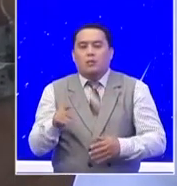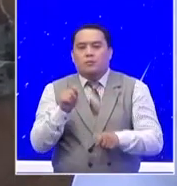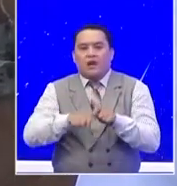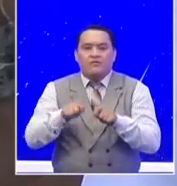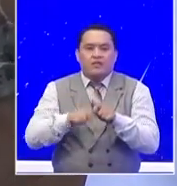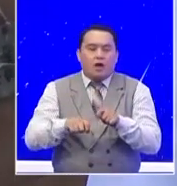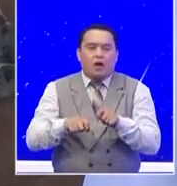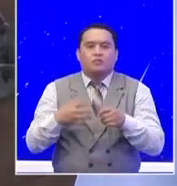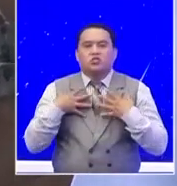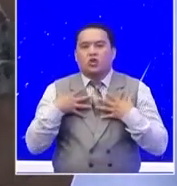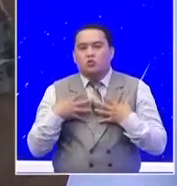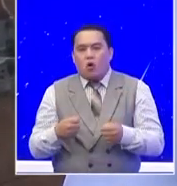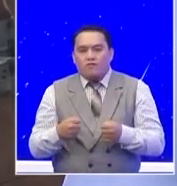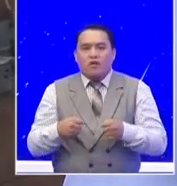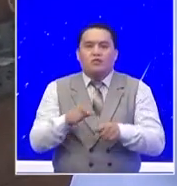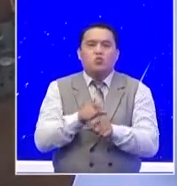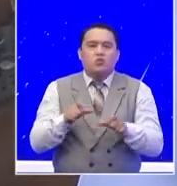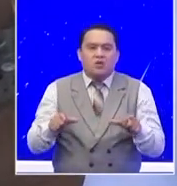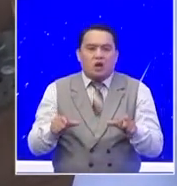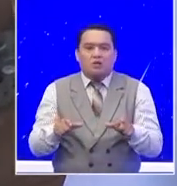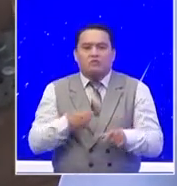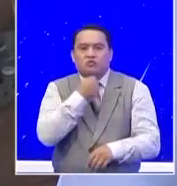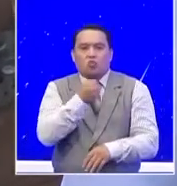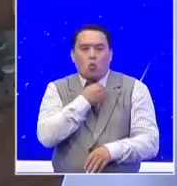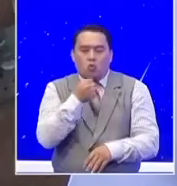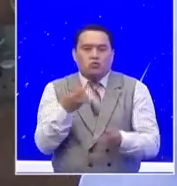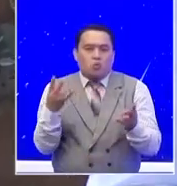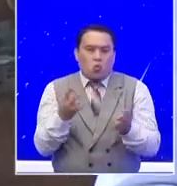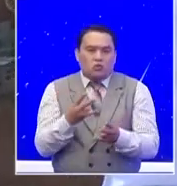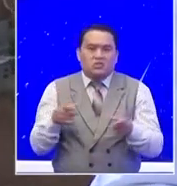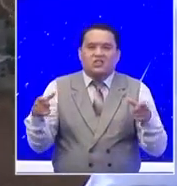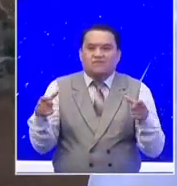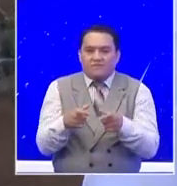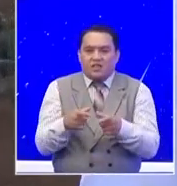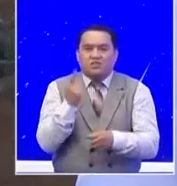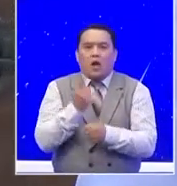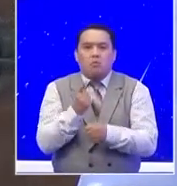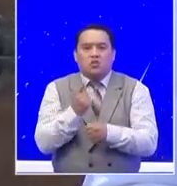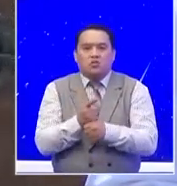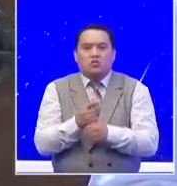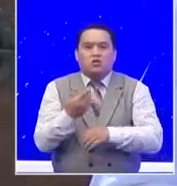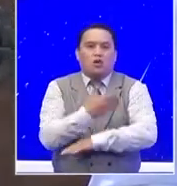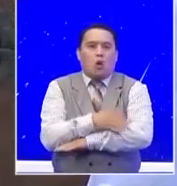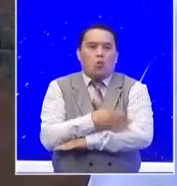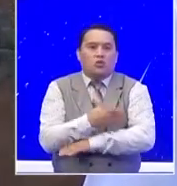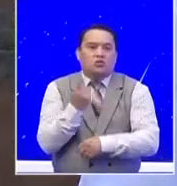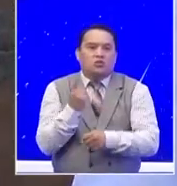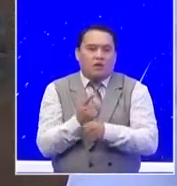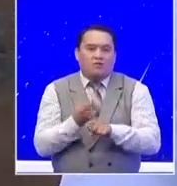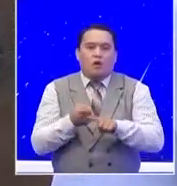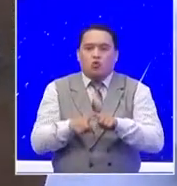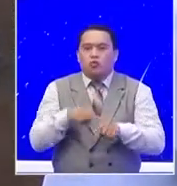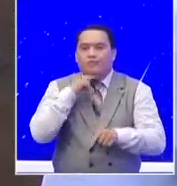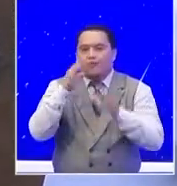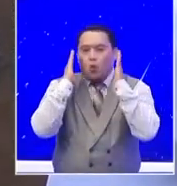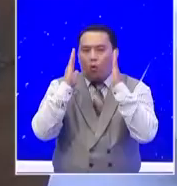пациентов. Мобильные медпункты особенно полезны людям зрелого возраста. В связи с коронавирусом им запрещено находиться на улице. Особое внимание также